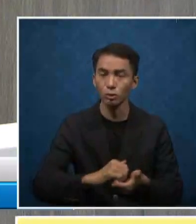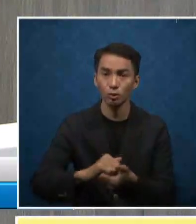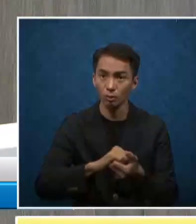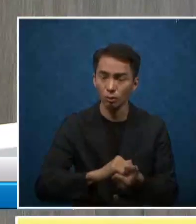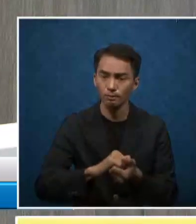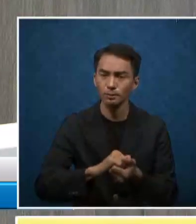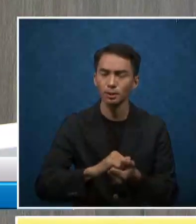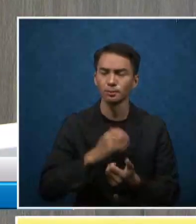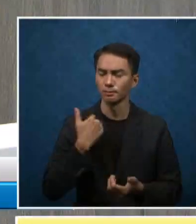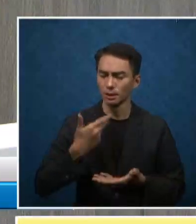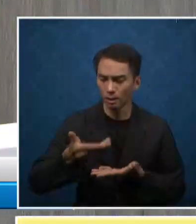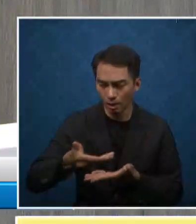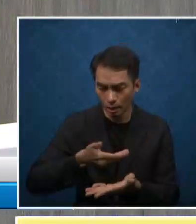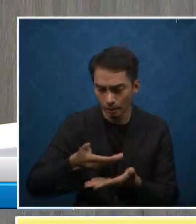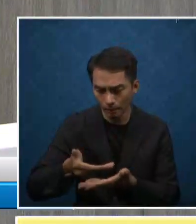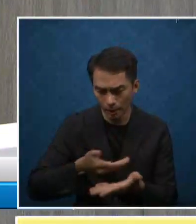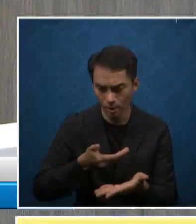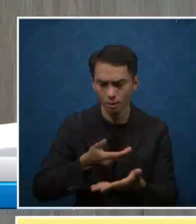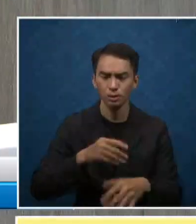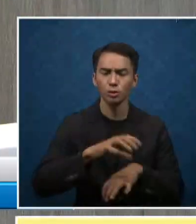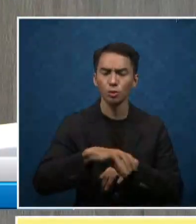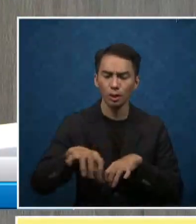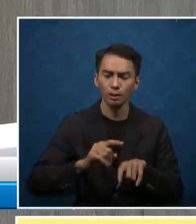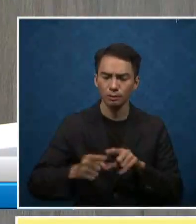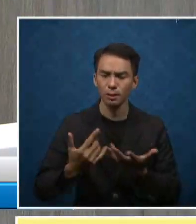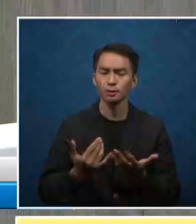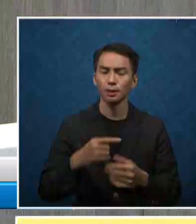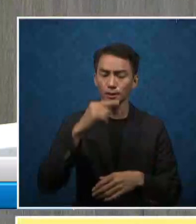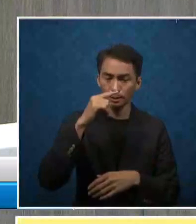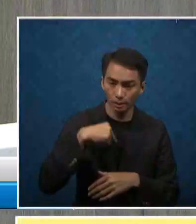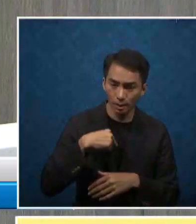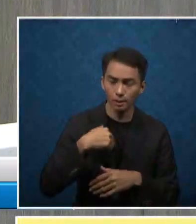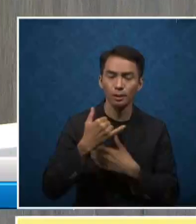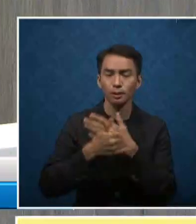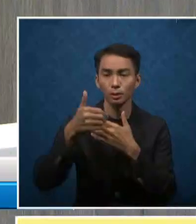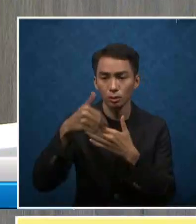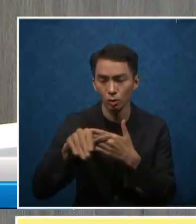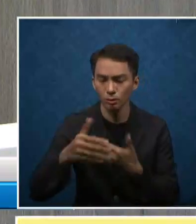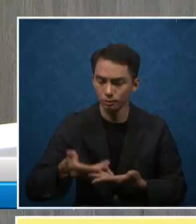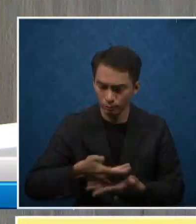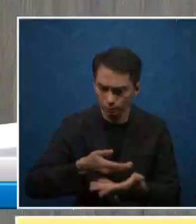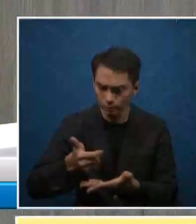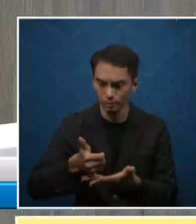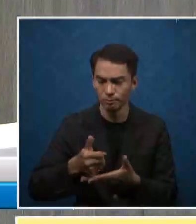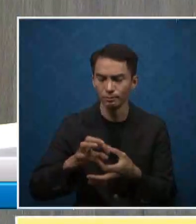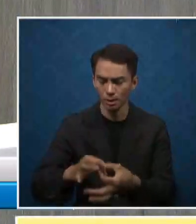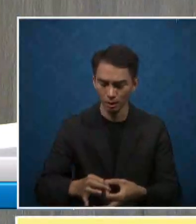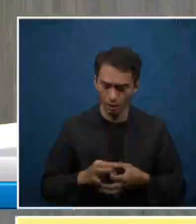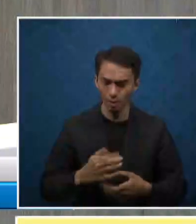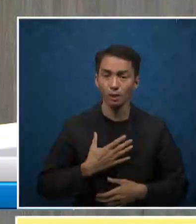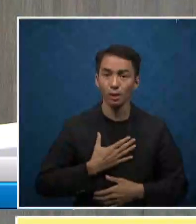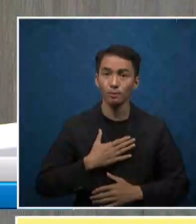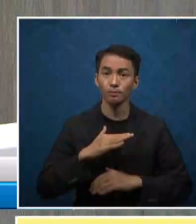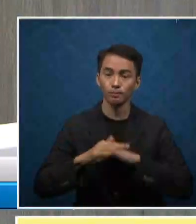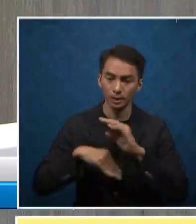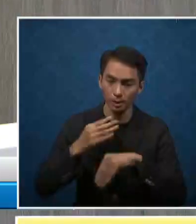ข้อมูข่าวสารกับหนวยงานต่ๆที่เกิของั้งในประเทศ ต่ประเทศก็จะทำให้การพัฒนาของท่านเข้